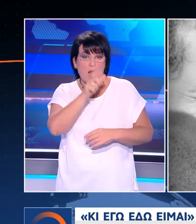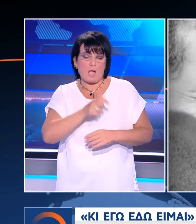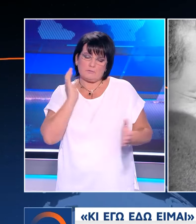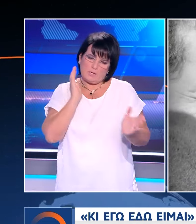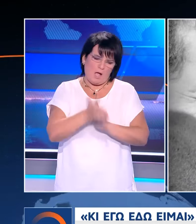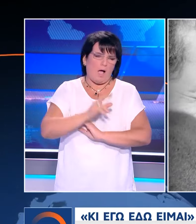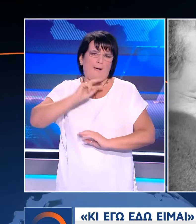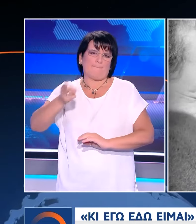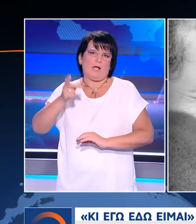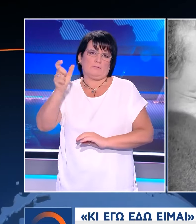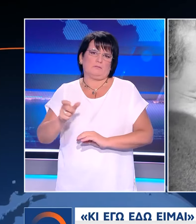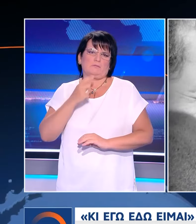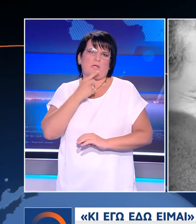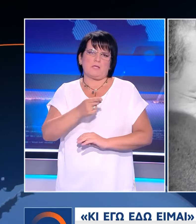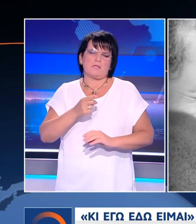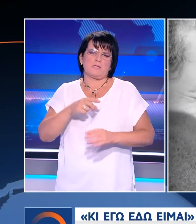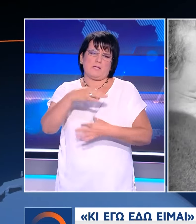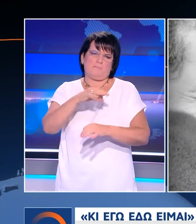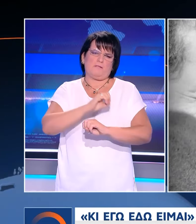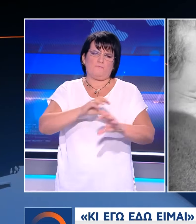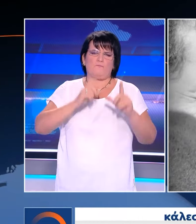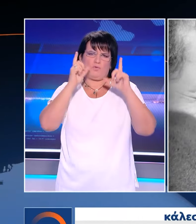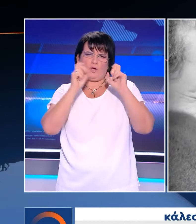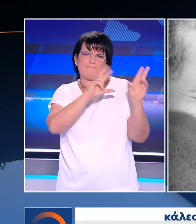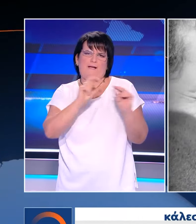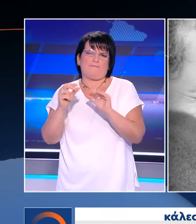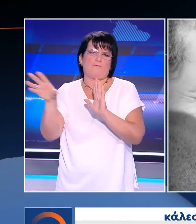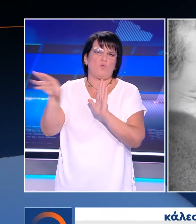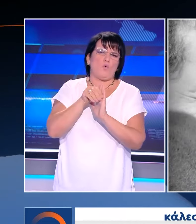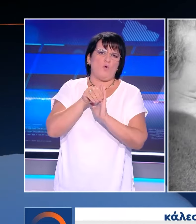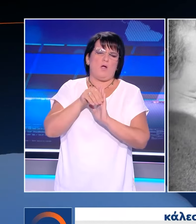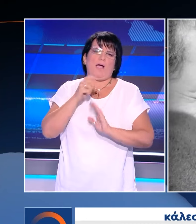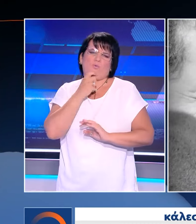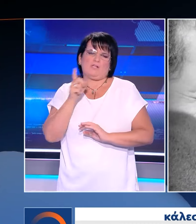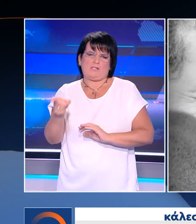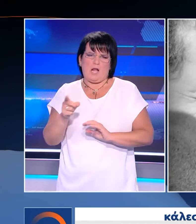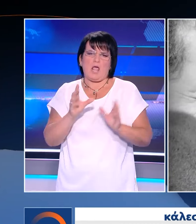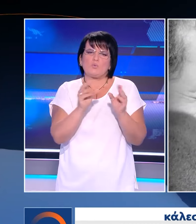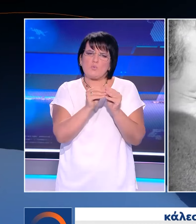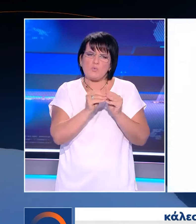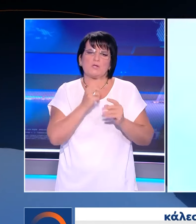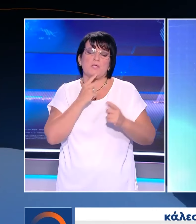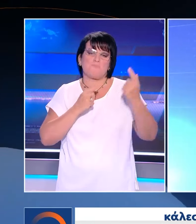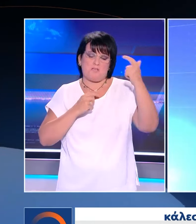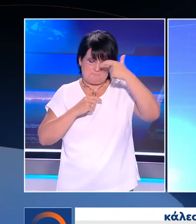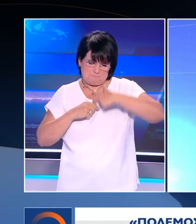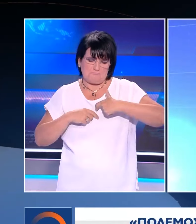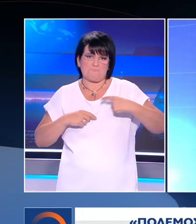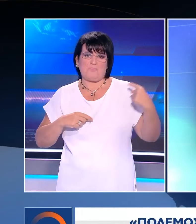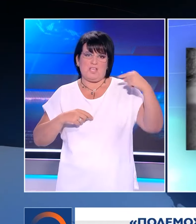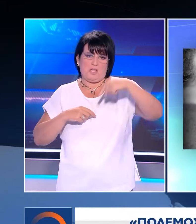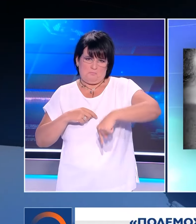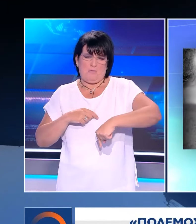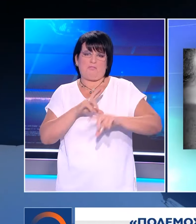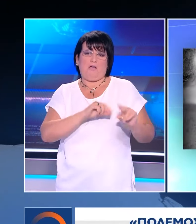άμεσα ο παύλος πολάκης ο οποίος επίσης με ανάρτηση και φωτογραφία κάλεσε τον στέφανο κασελάκη και τους συντρόφους του να μιλήσουν πολιτικά και